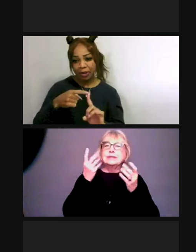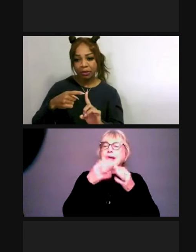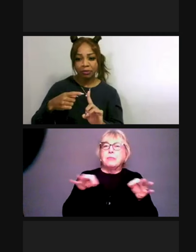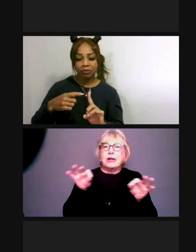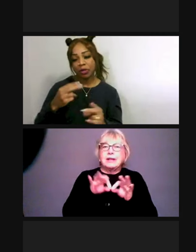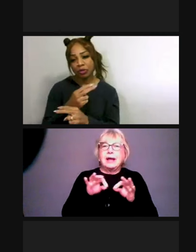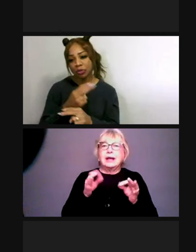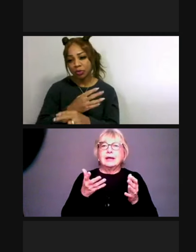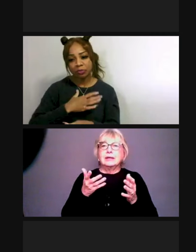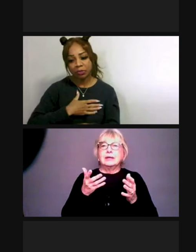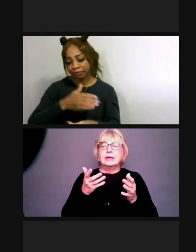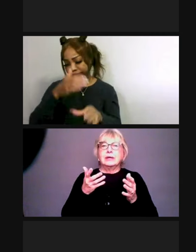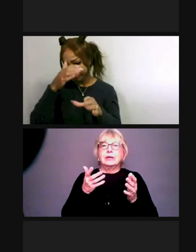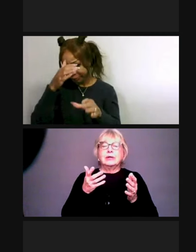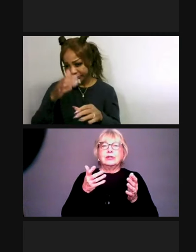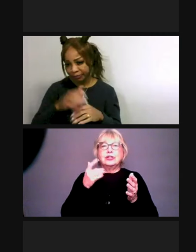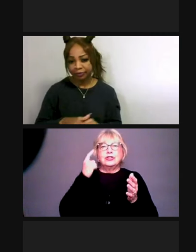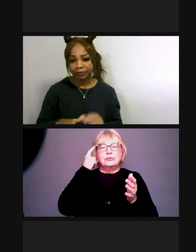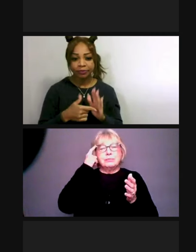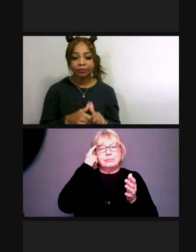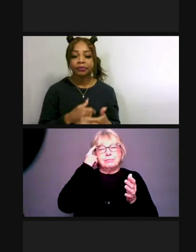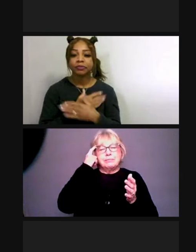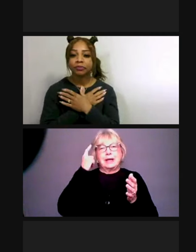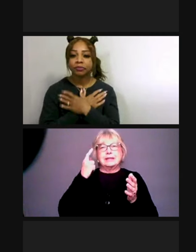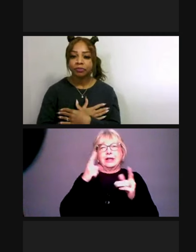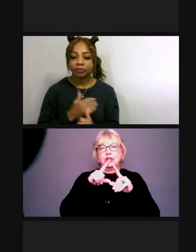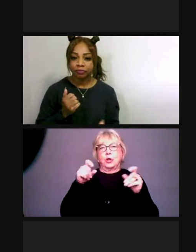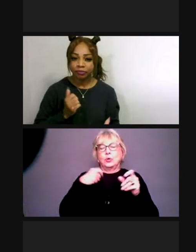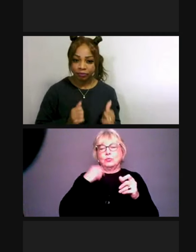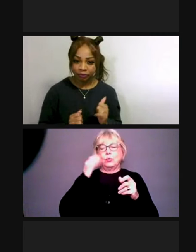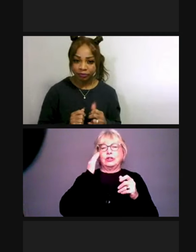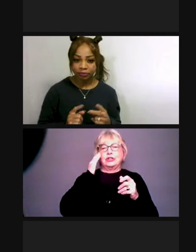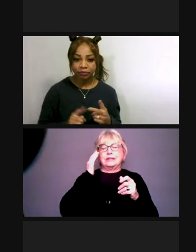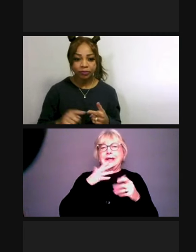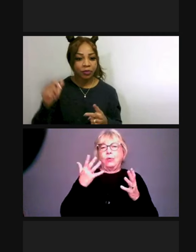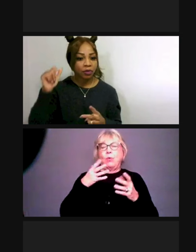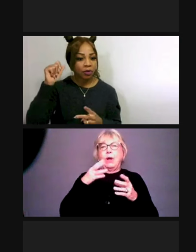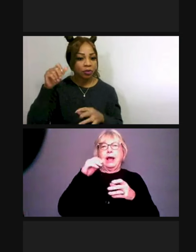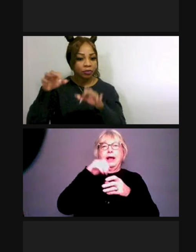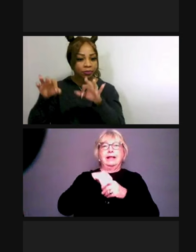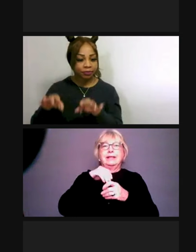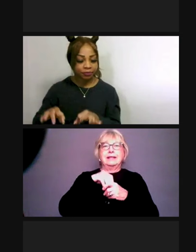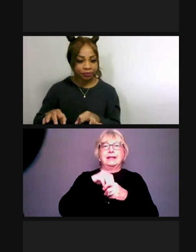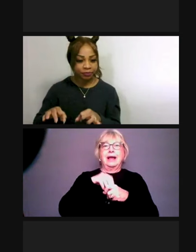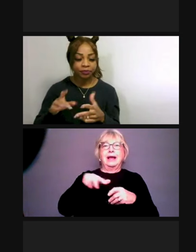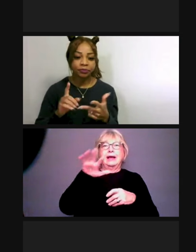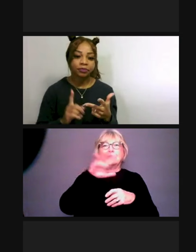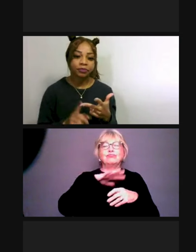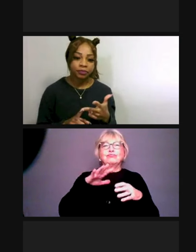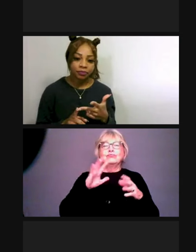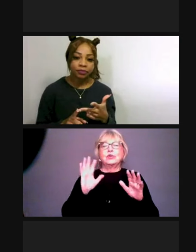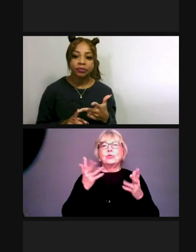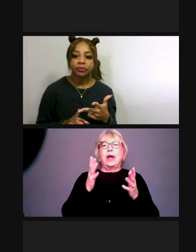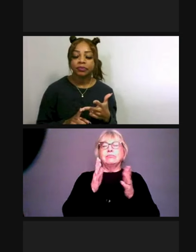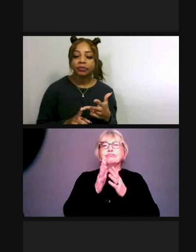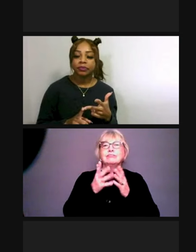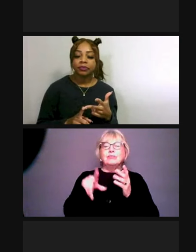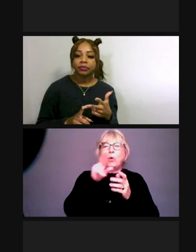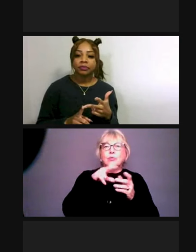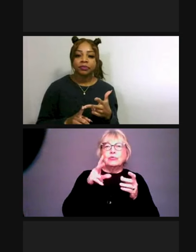Je pensais aux choses que je connaissais à propos des performances dans un atmosphère détendu, d'avoir une description